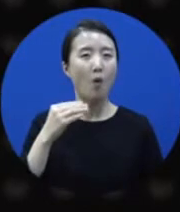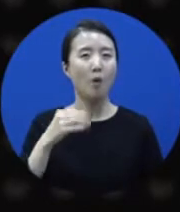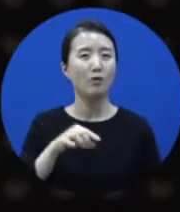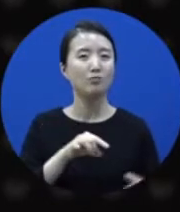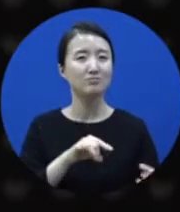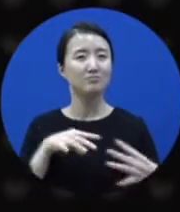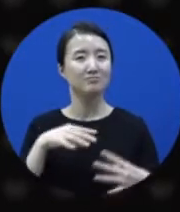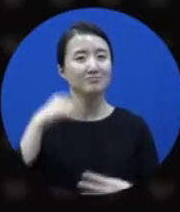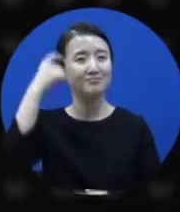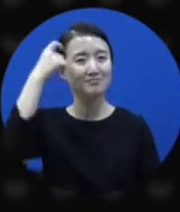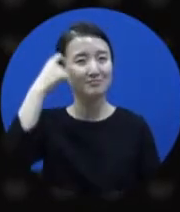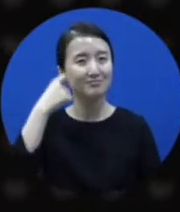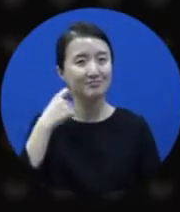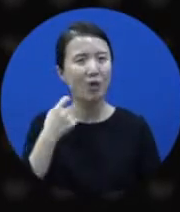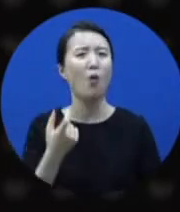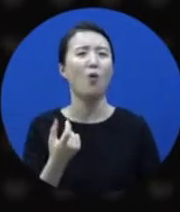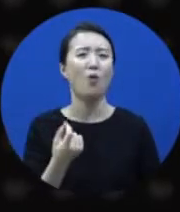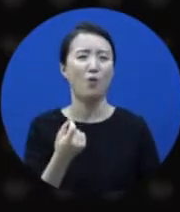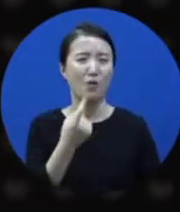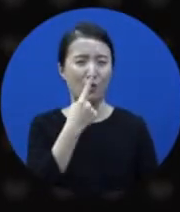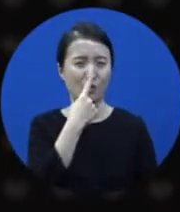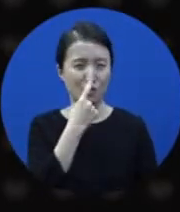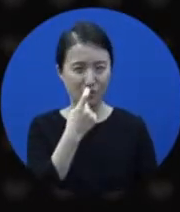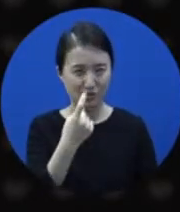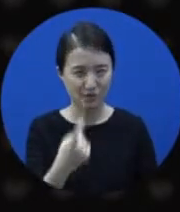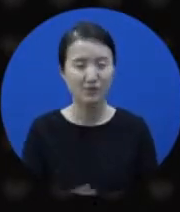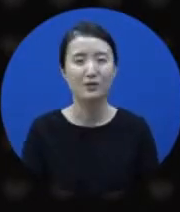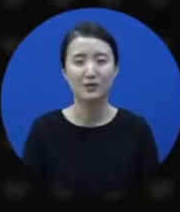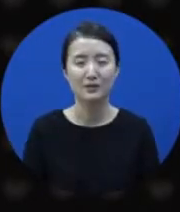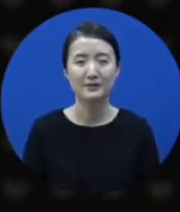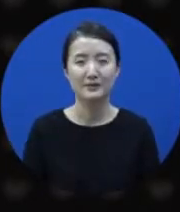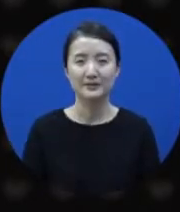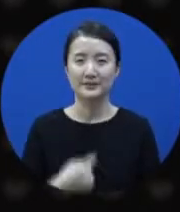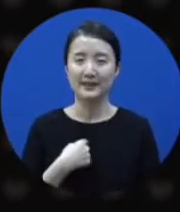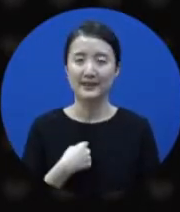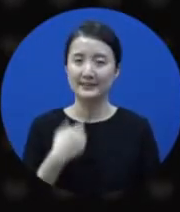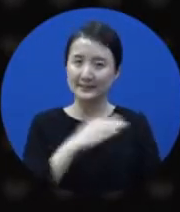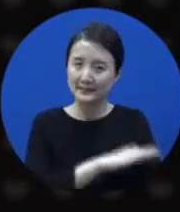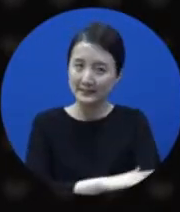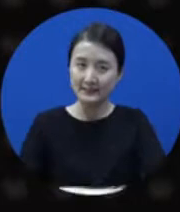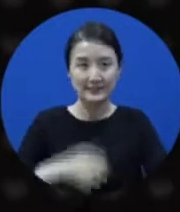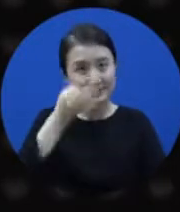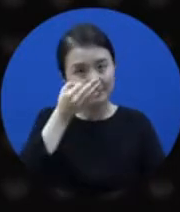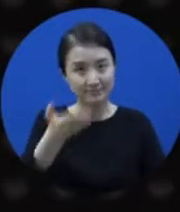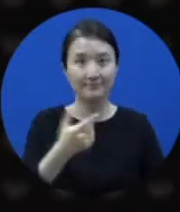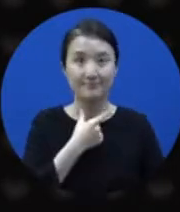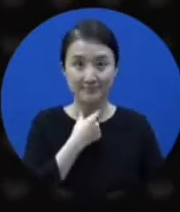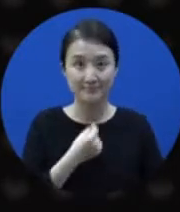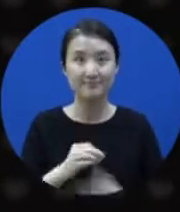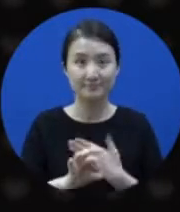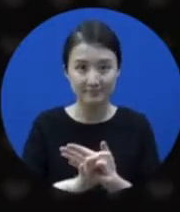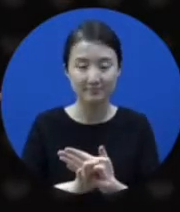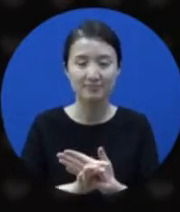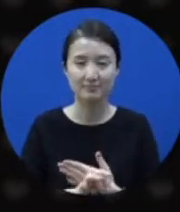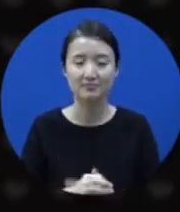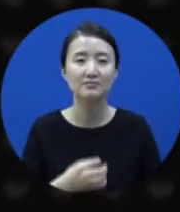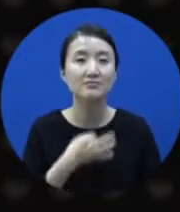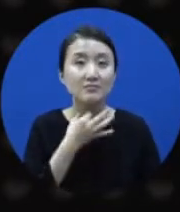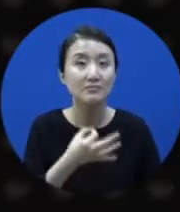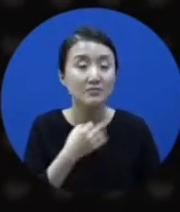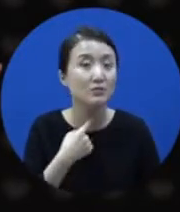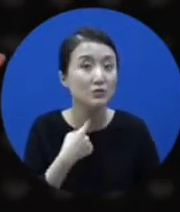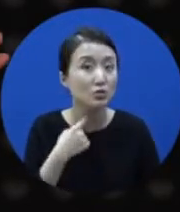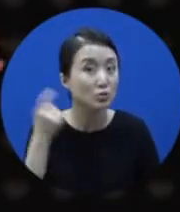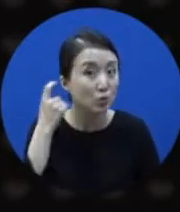어필하고 싶다라는 생각을 하신다면, 자신의 목소리부터 한번 해보세요. 자신의 목소리를 가다듬는 건 별로 돈이 들지